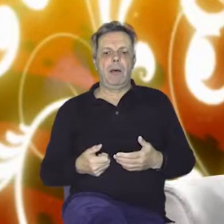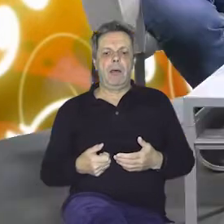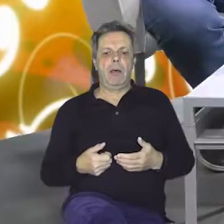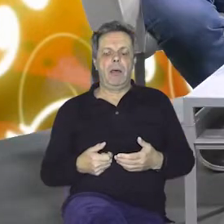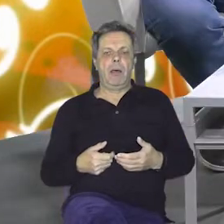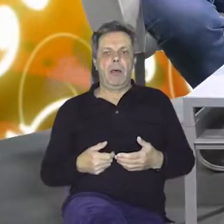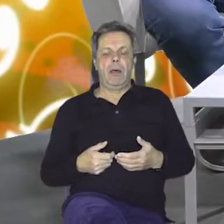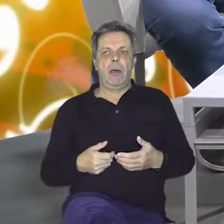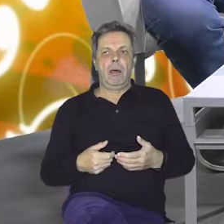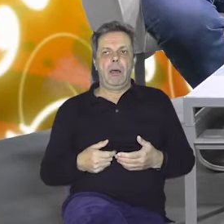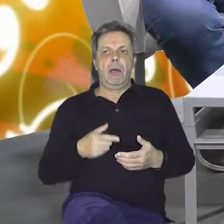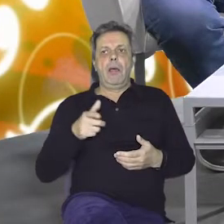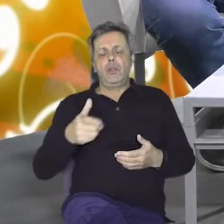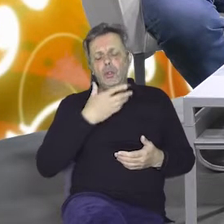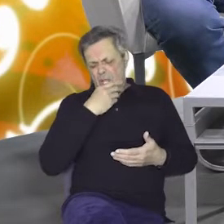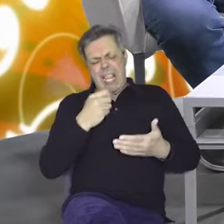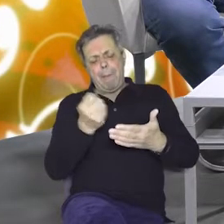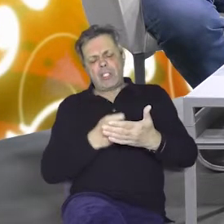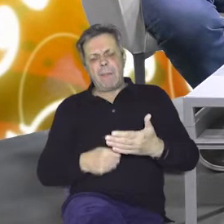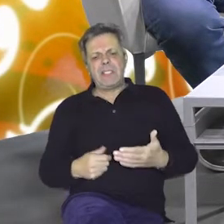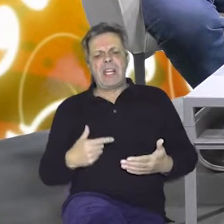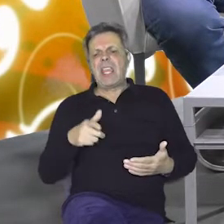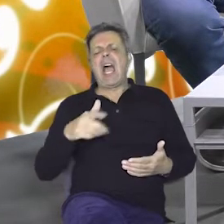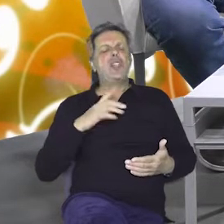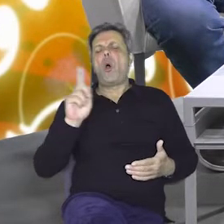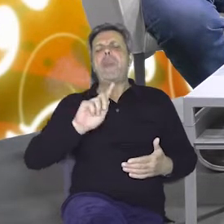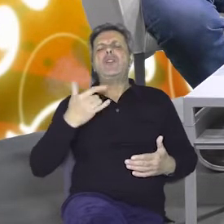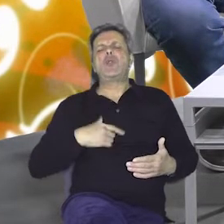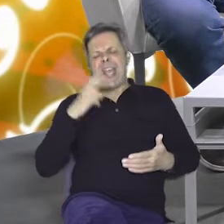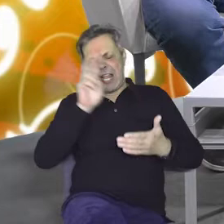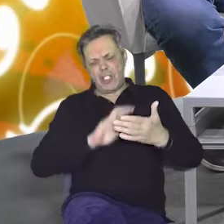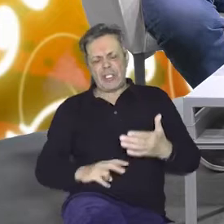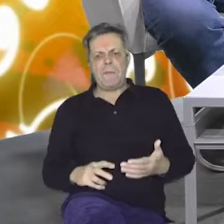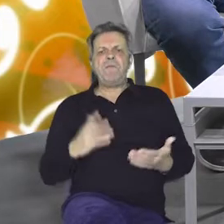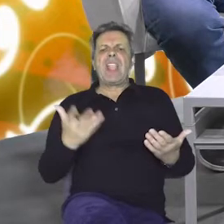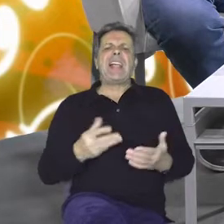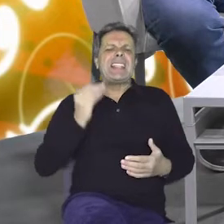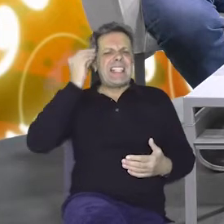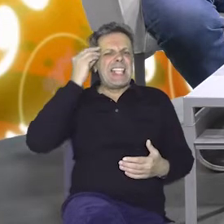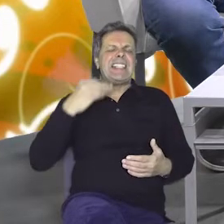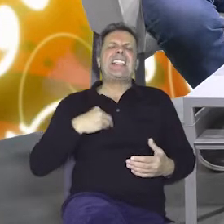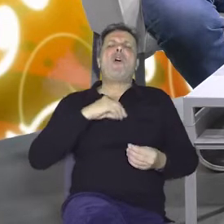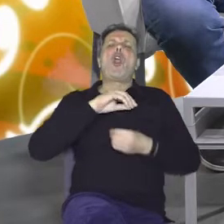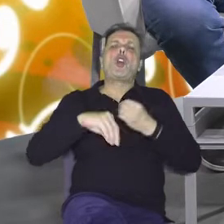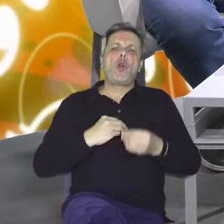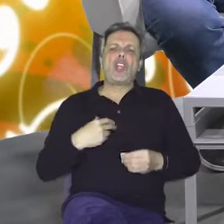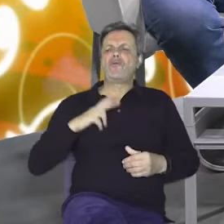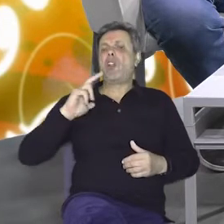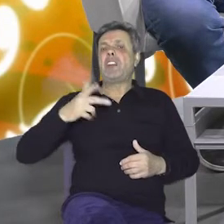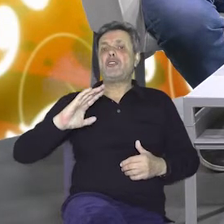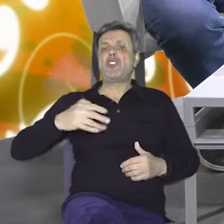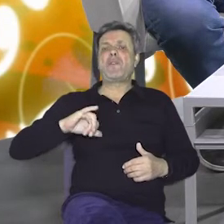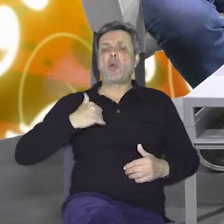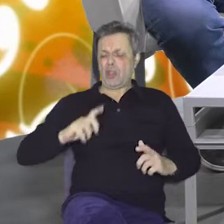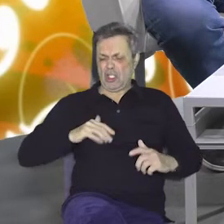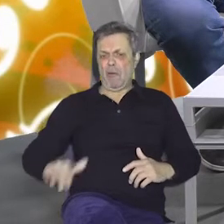Vi to tako lijepo pišete, ja ne bih to htjela čitati sada, kad se sjećate svojih roditelja u svojoj trećoj, četvrtoj godini,